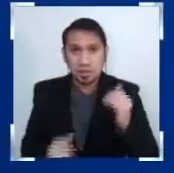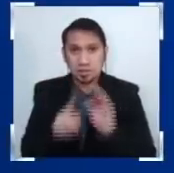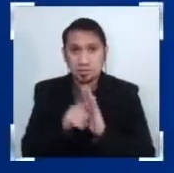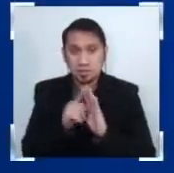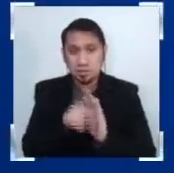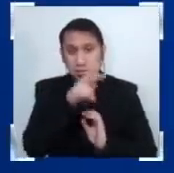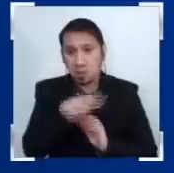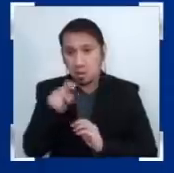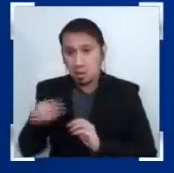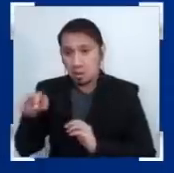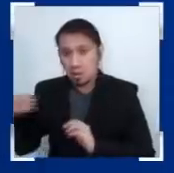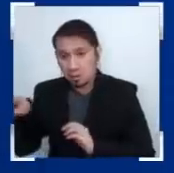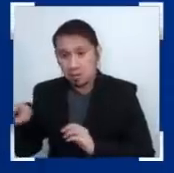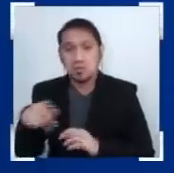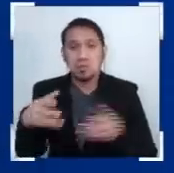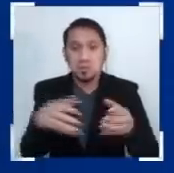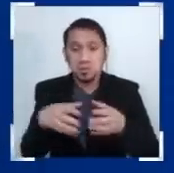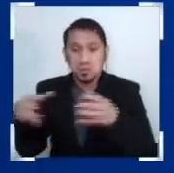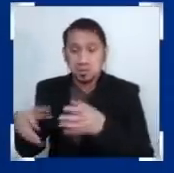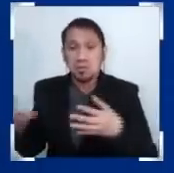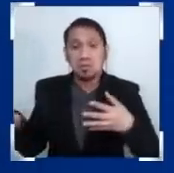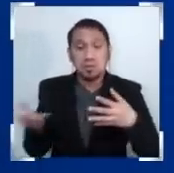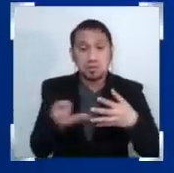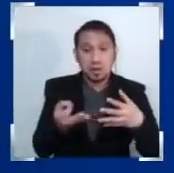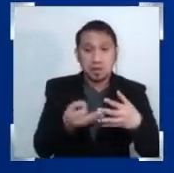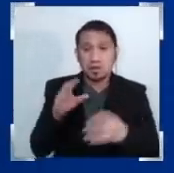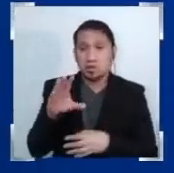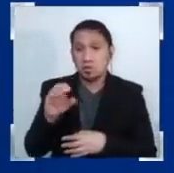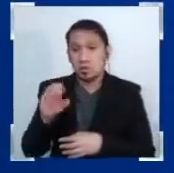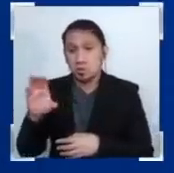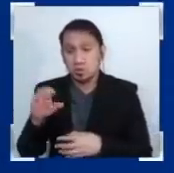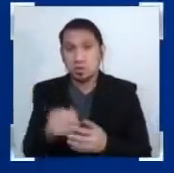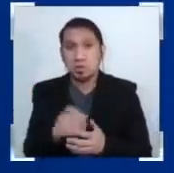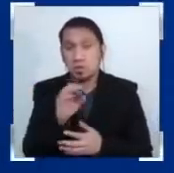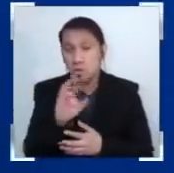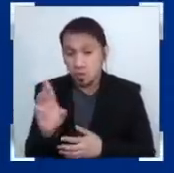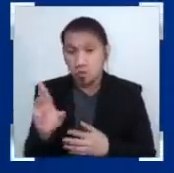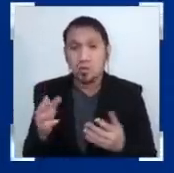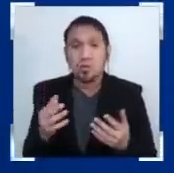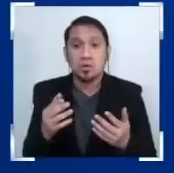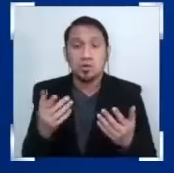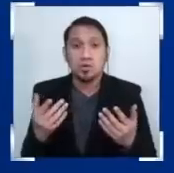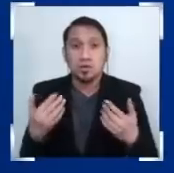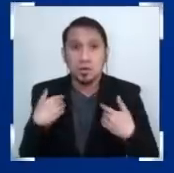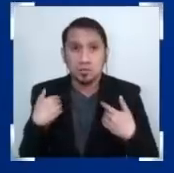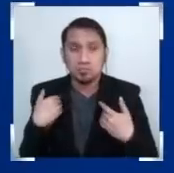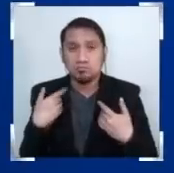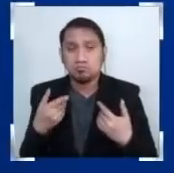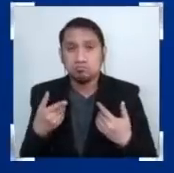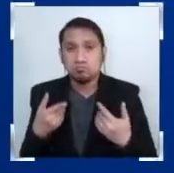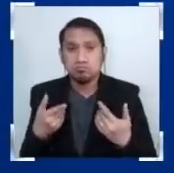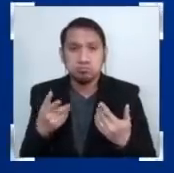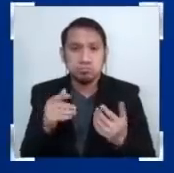party hunting sa panahon ng filing ng Certificate of Candidacy o kahit na pagkalampas ng panahong ito. Ito raw